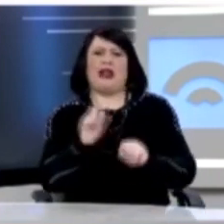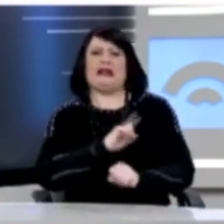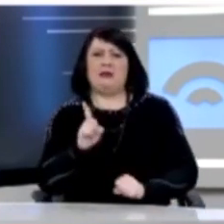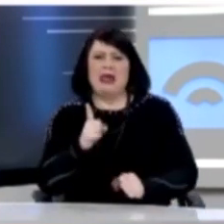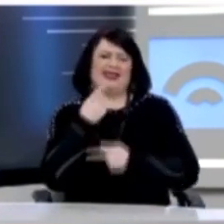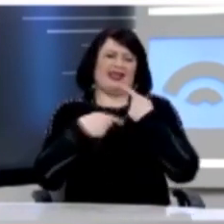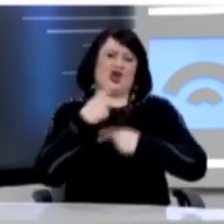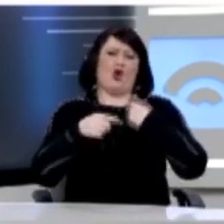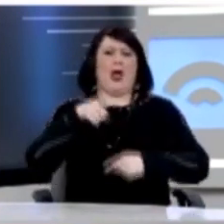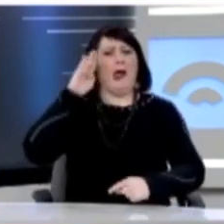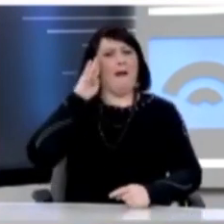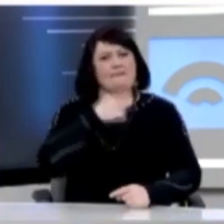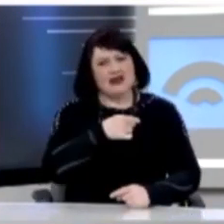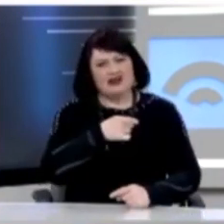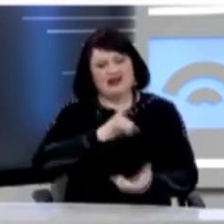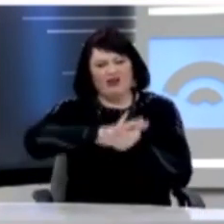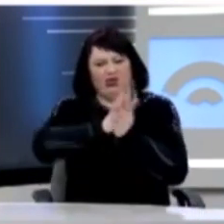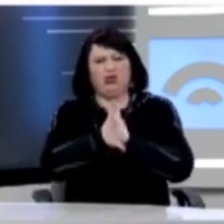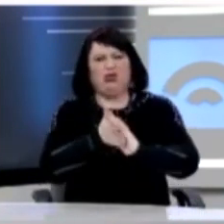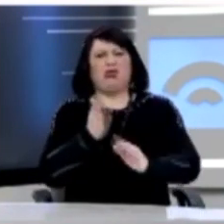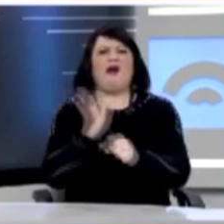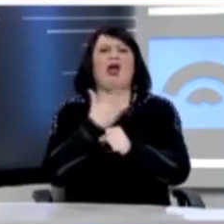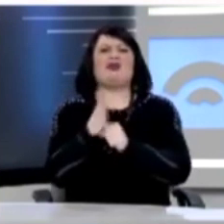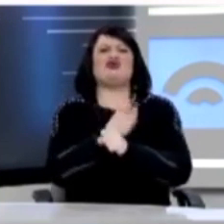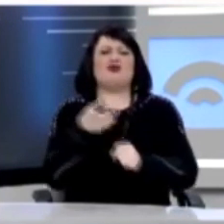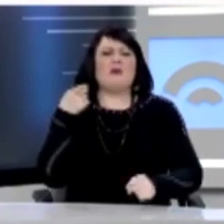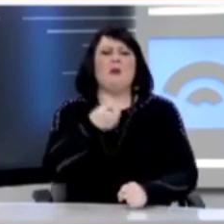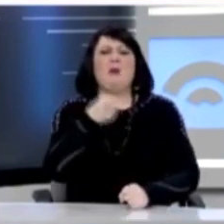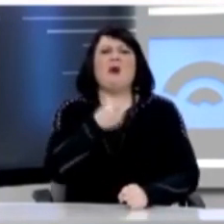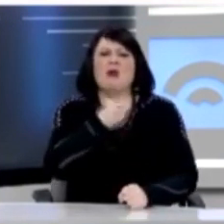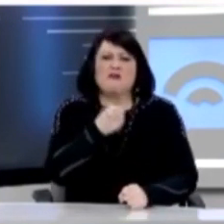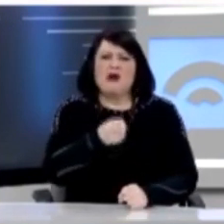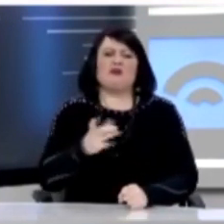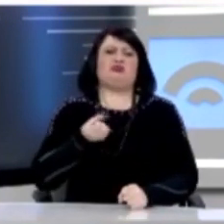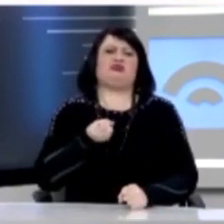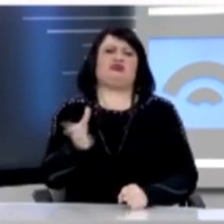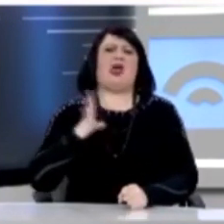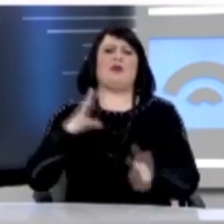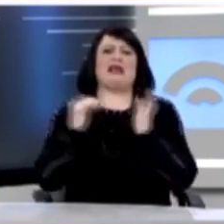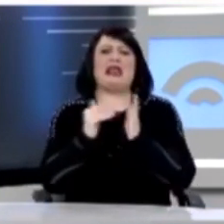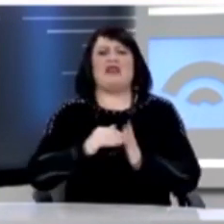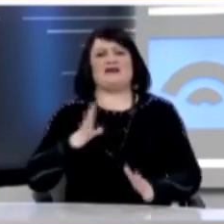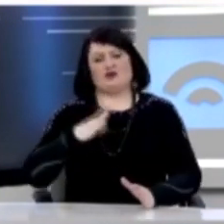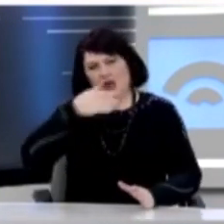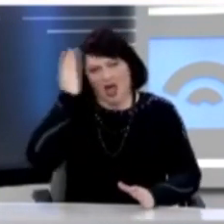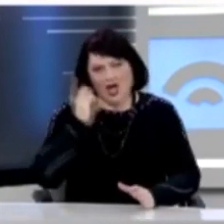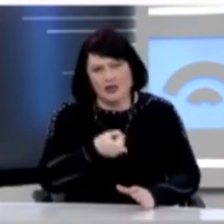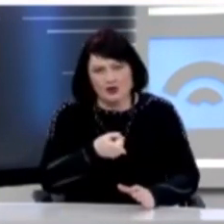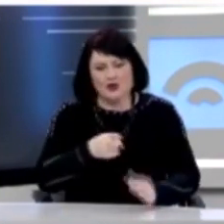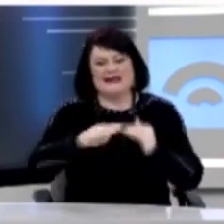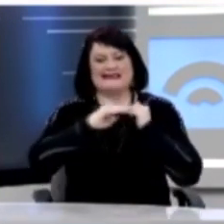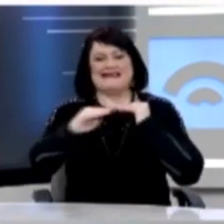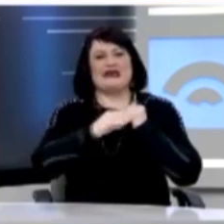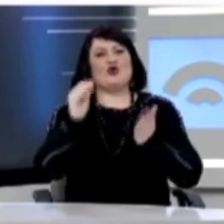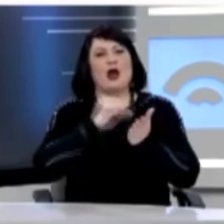μετά, αφού πρώτα είχαν ισοπεδωθεί χώρες, αφού πρώτα είχαν δολοφονηθεί, είχαν ξεριζωθεί λαοί, αφού είχαν ξαναχαραχτεί τα σύνορα με